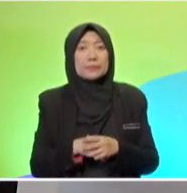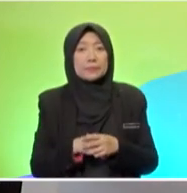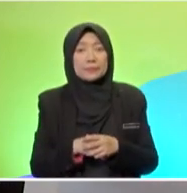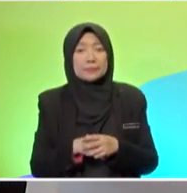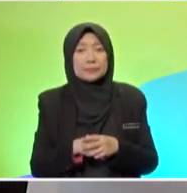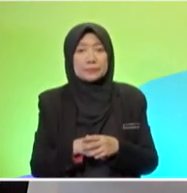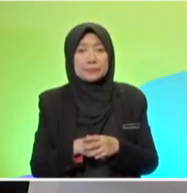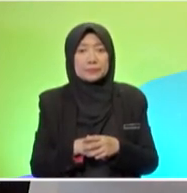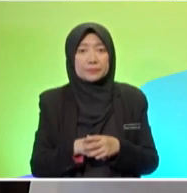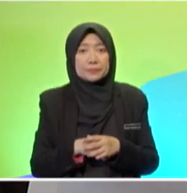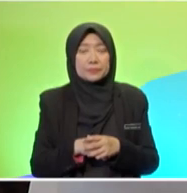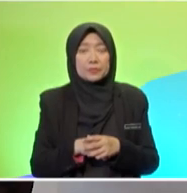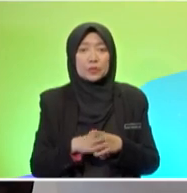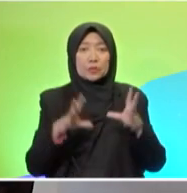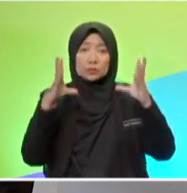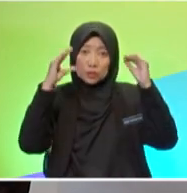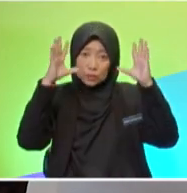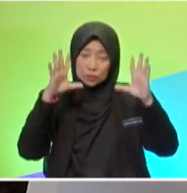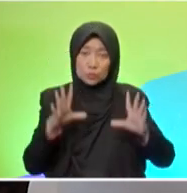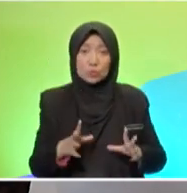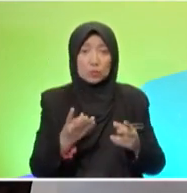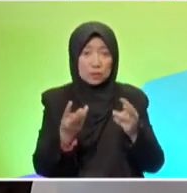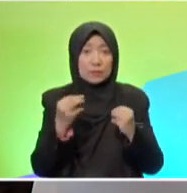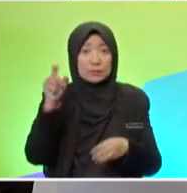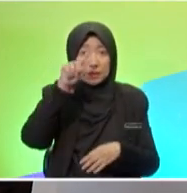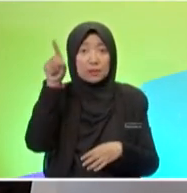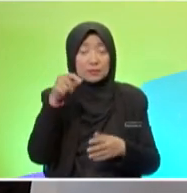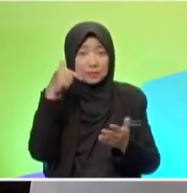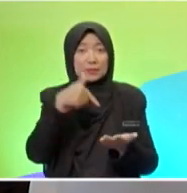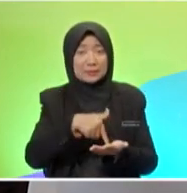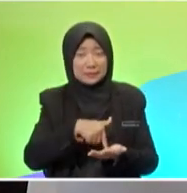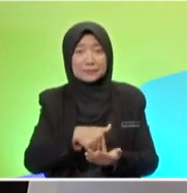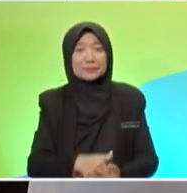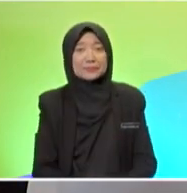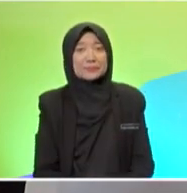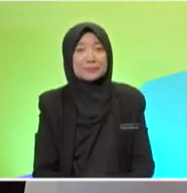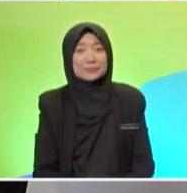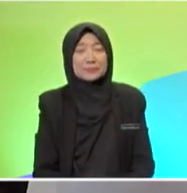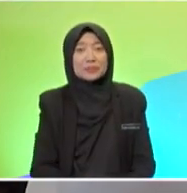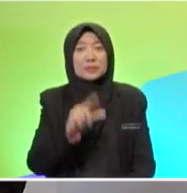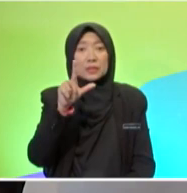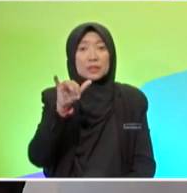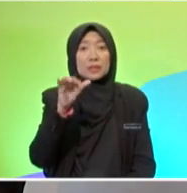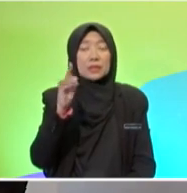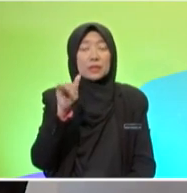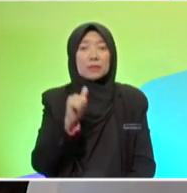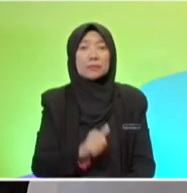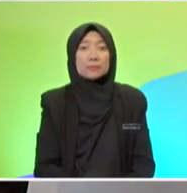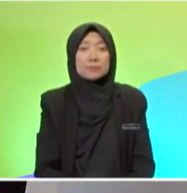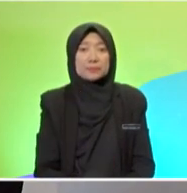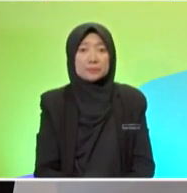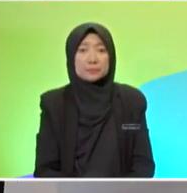Seterusnya saya juga tanyalah tadi saya mendadak dah kita nak tanya kepada Lidya Ayuni Lidya